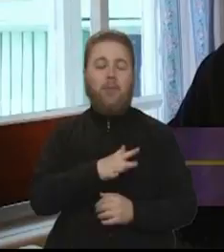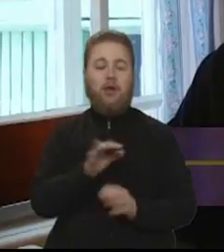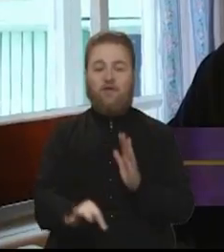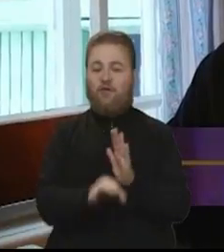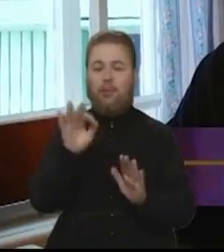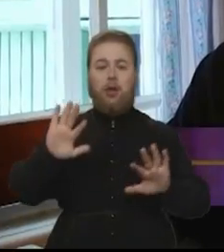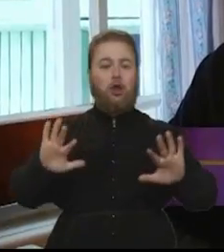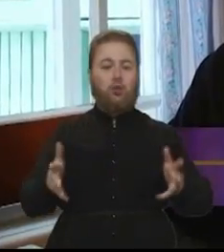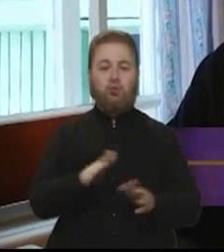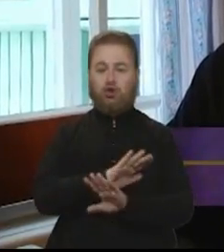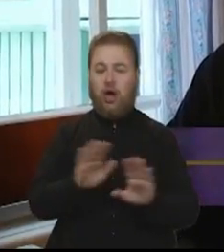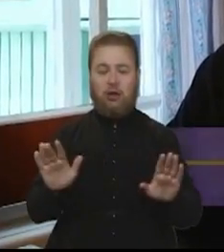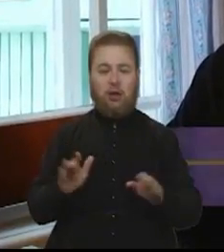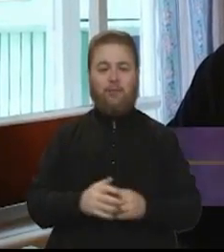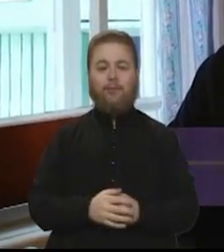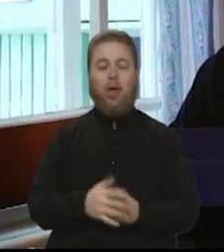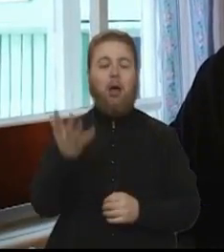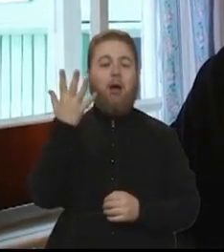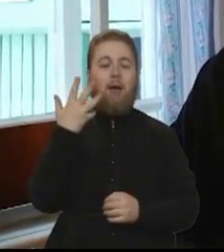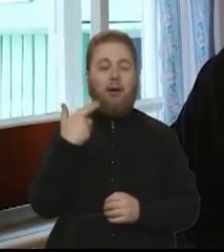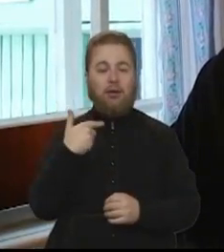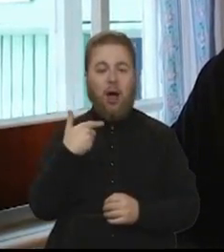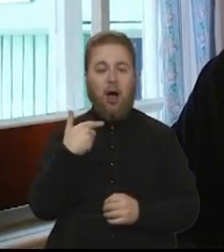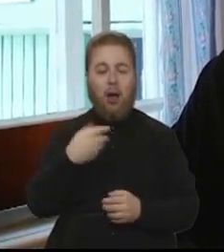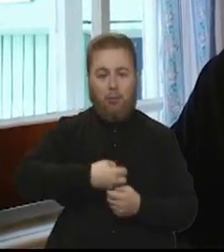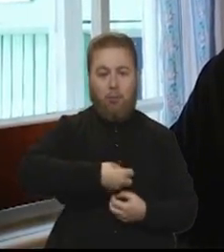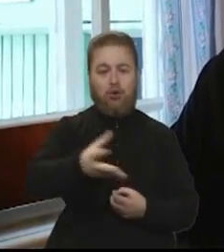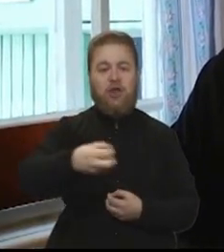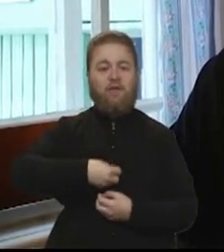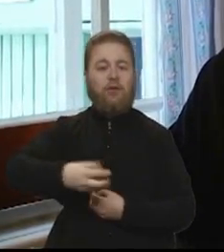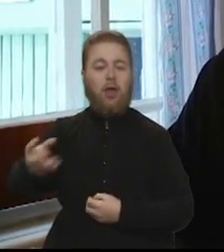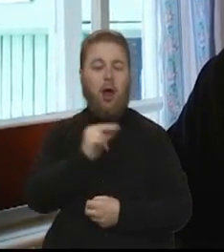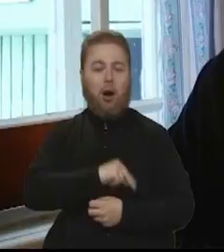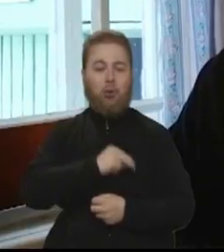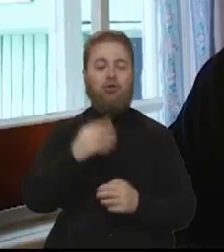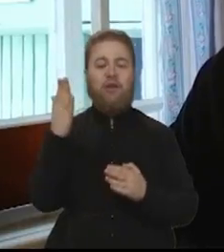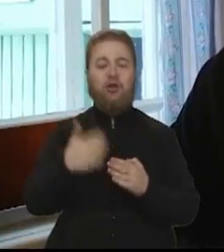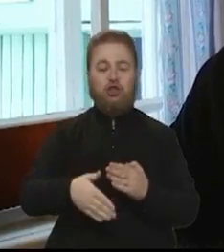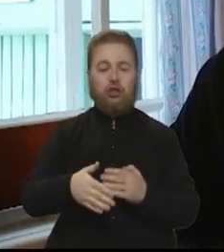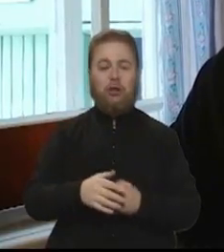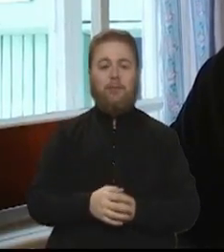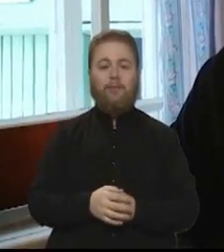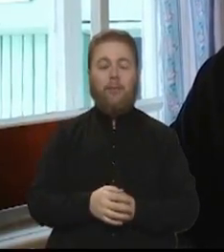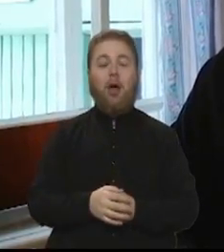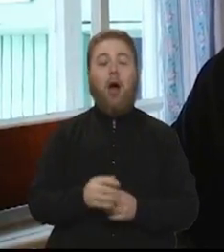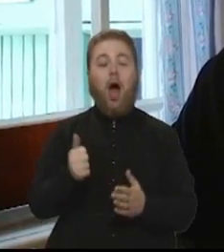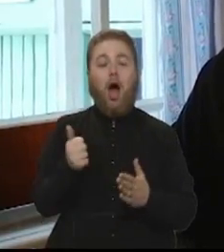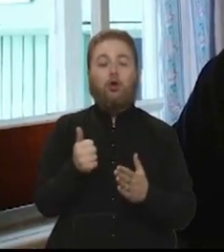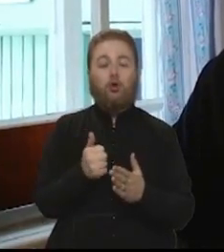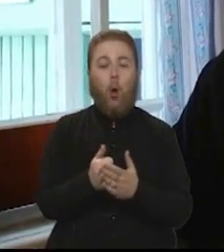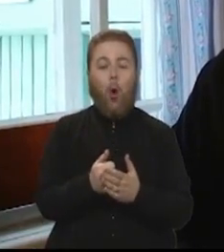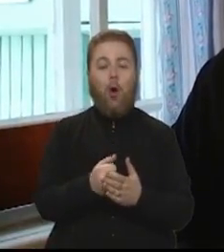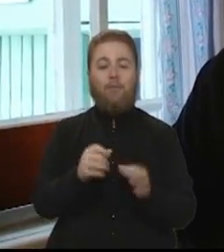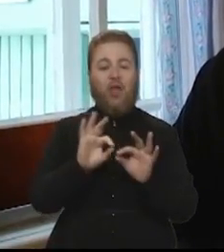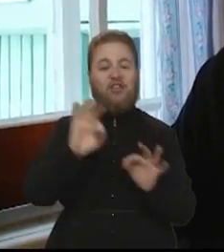не случайно, когда посевные работы уже завершены. Ну, а до